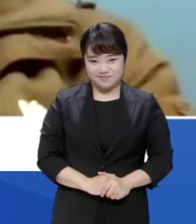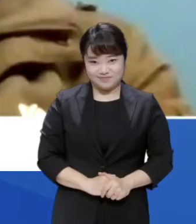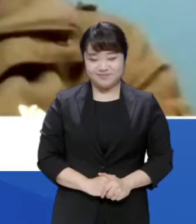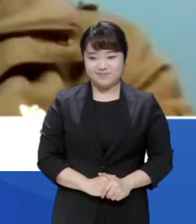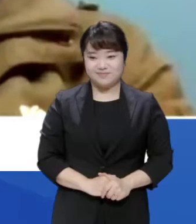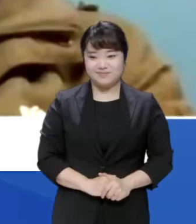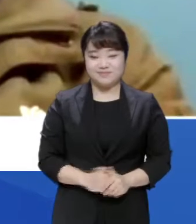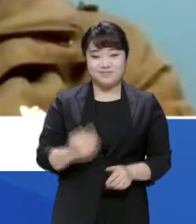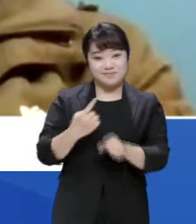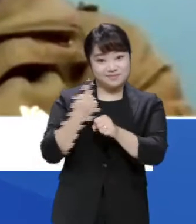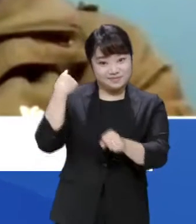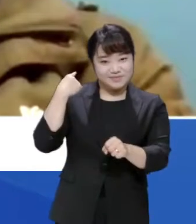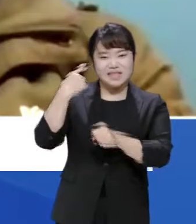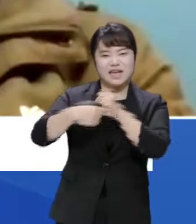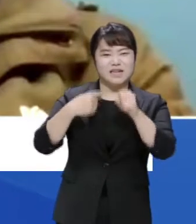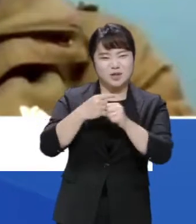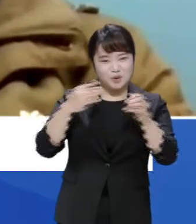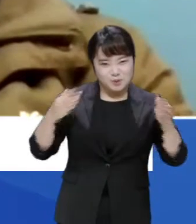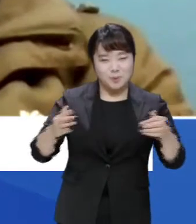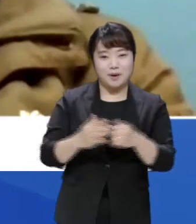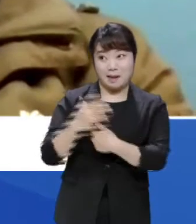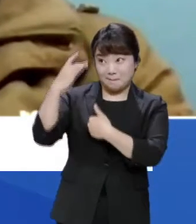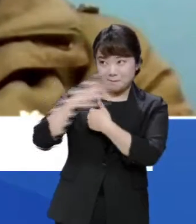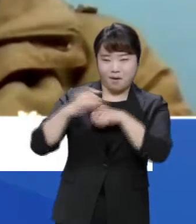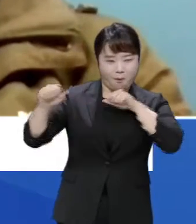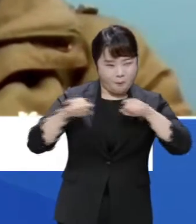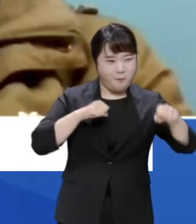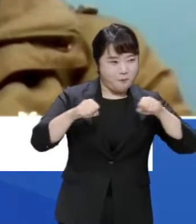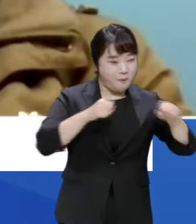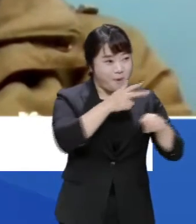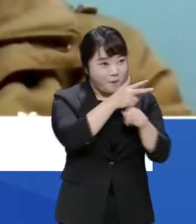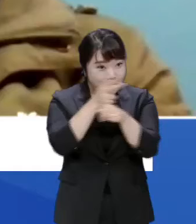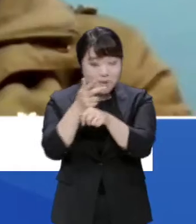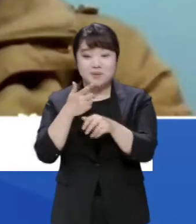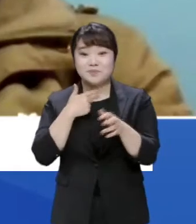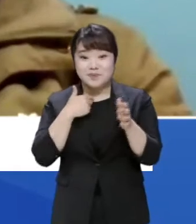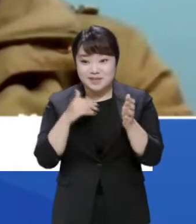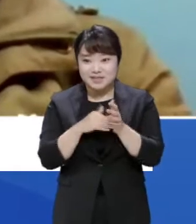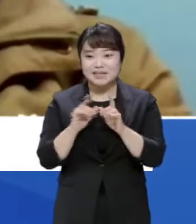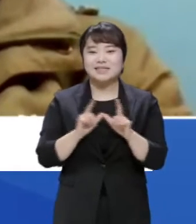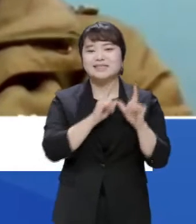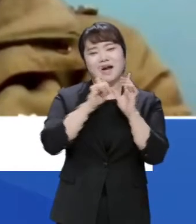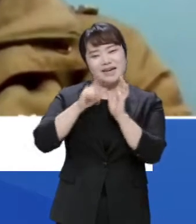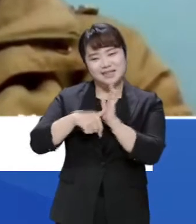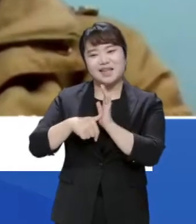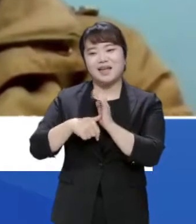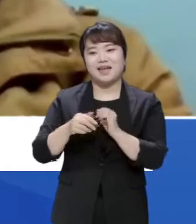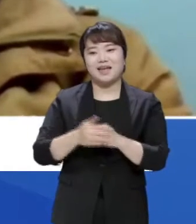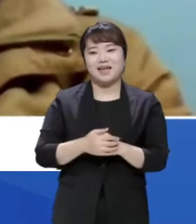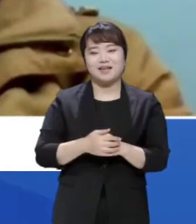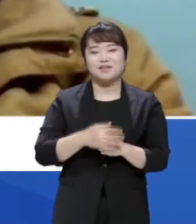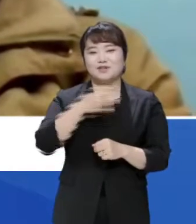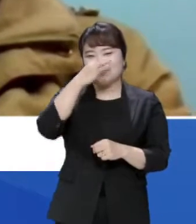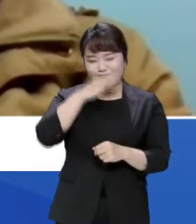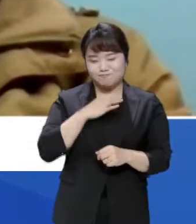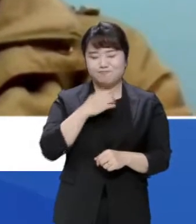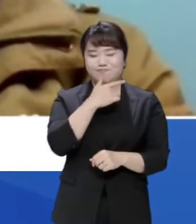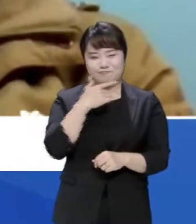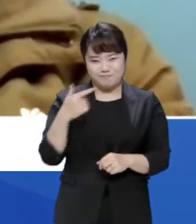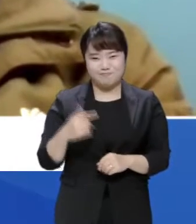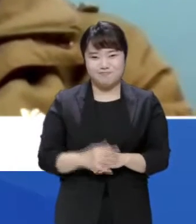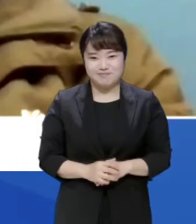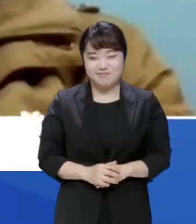네, 지난 1년간 통신원으로 활동한 경험은 제가 사는 동안에도 가장 아주 중요한 경험이 됐을 것